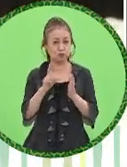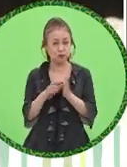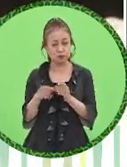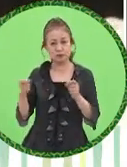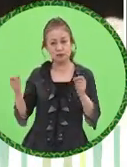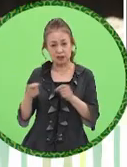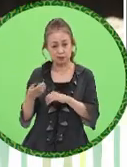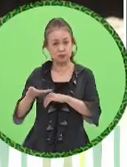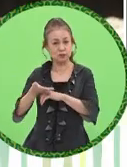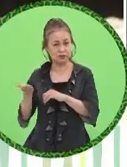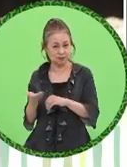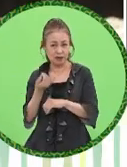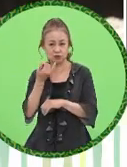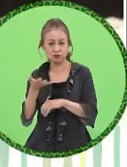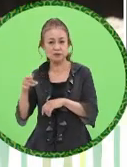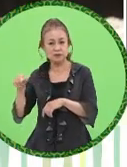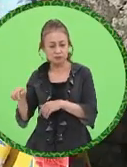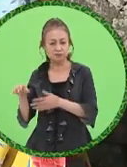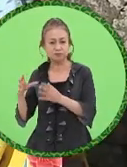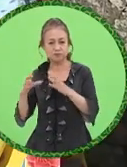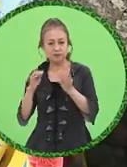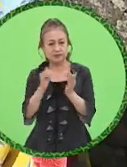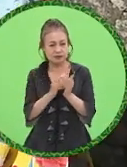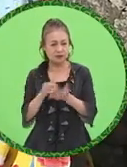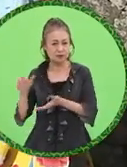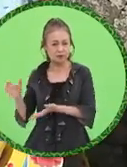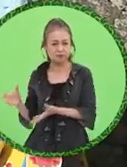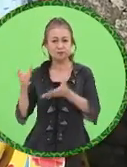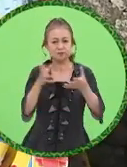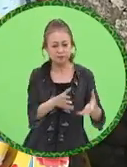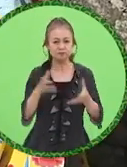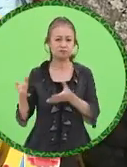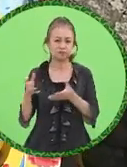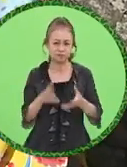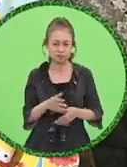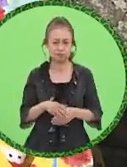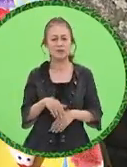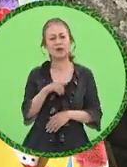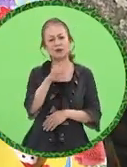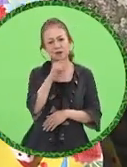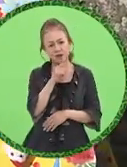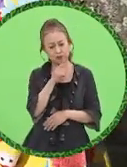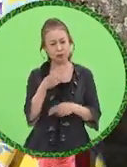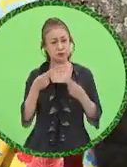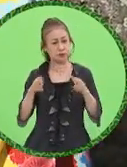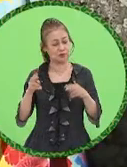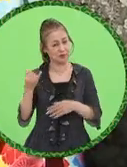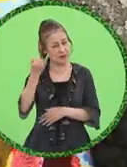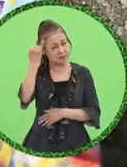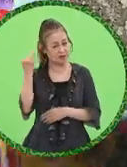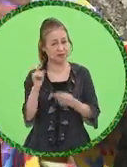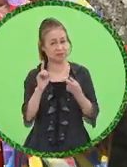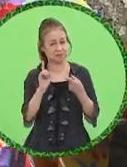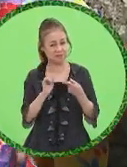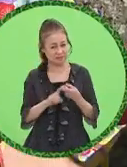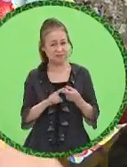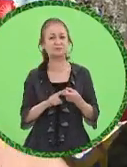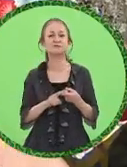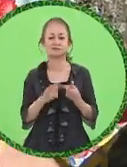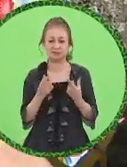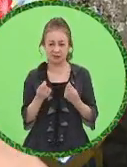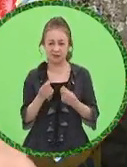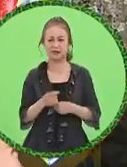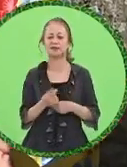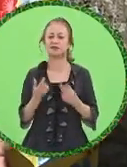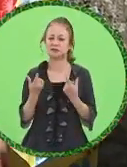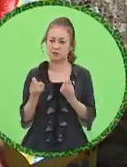作るときに、近くの島とか海から石を切り出してきてるんですよ。 はあ、なるほど、広島ならではっていう